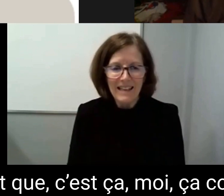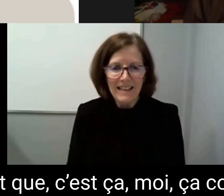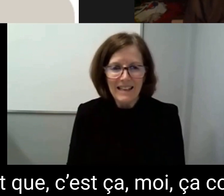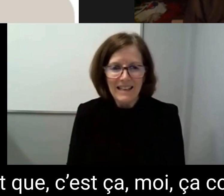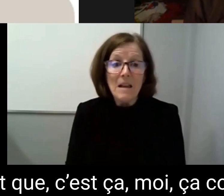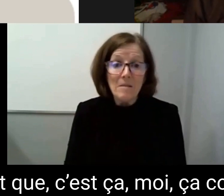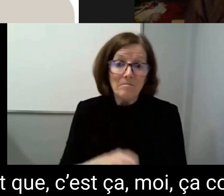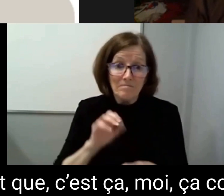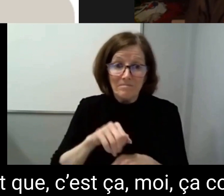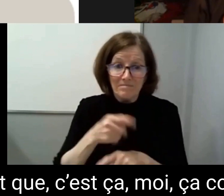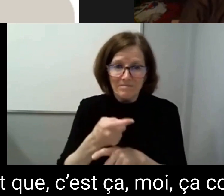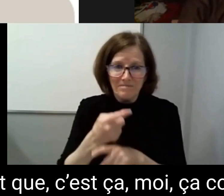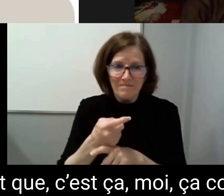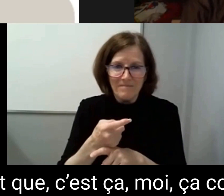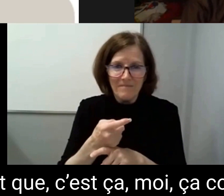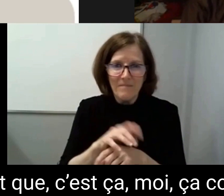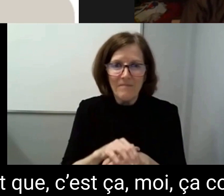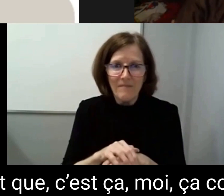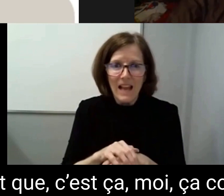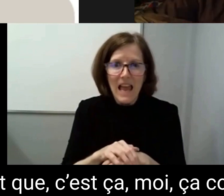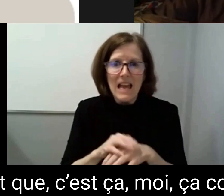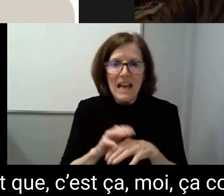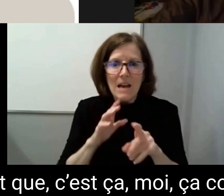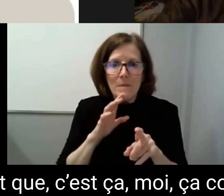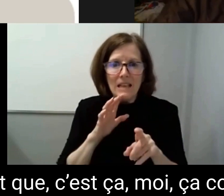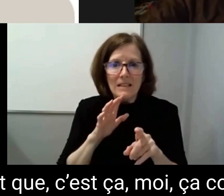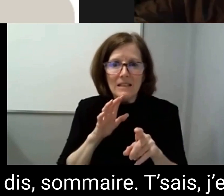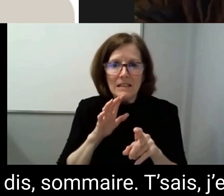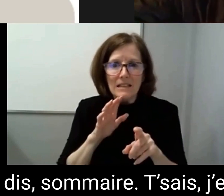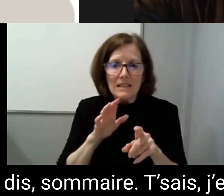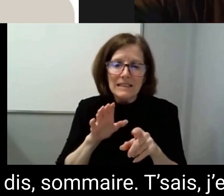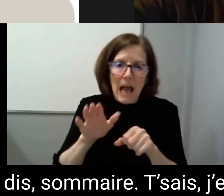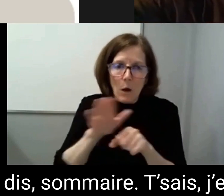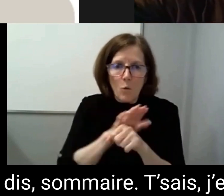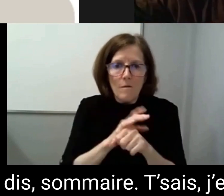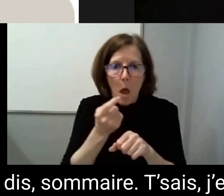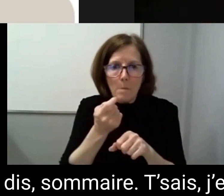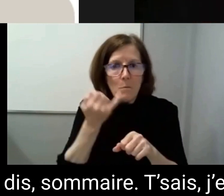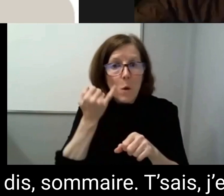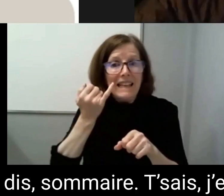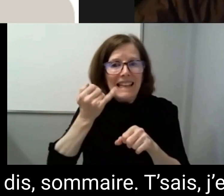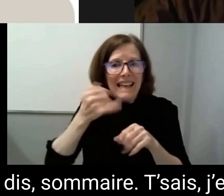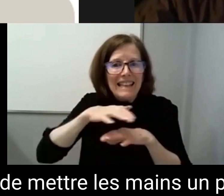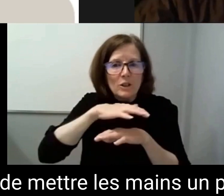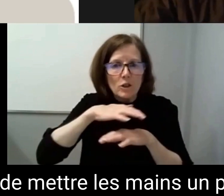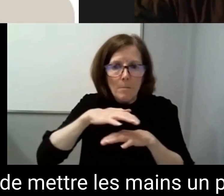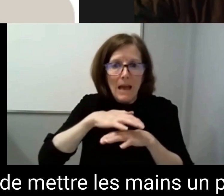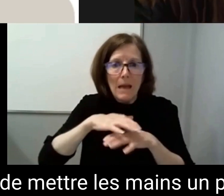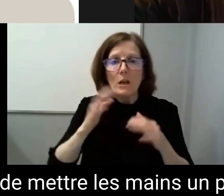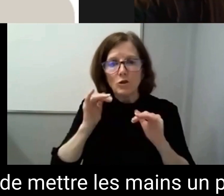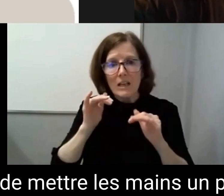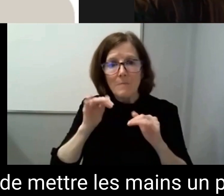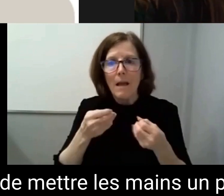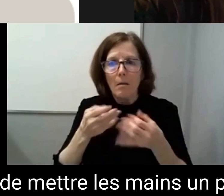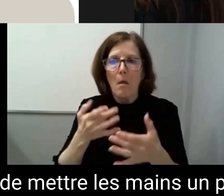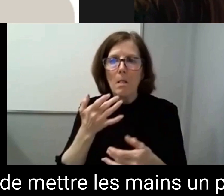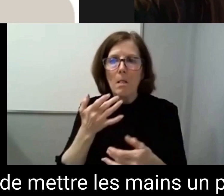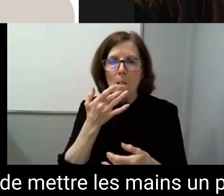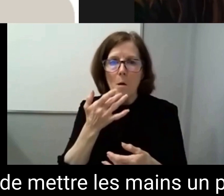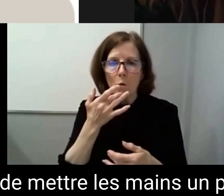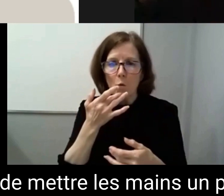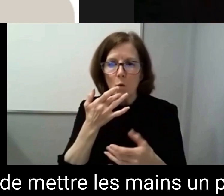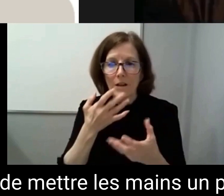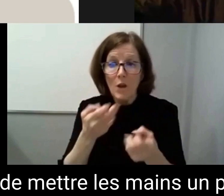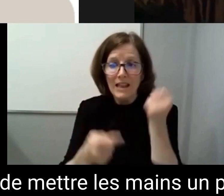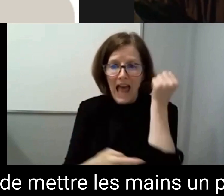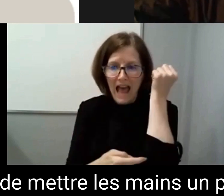Mais oui, c'est ça, moi, ça couvre un peu l'idée, comme je dis, le sommaire. J'espère que je vous ai donné envie de mettre les